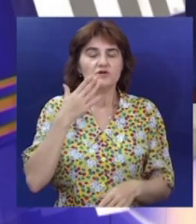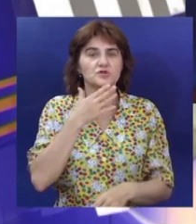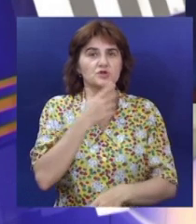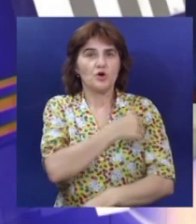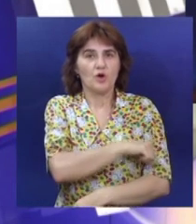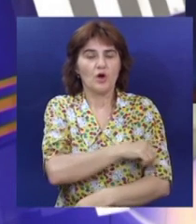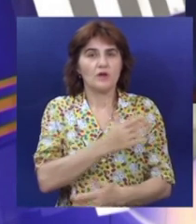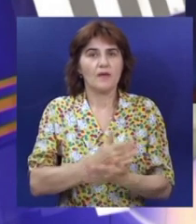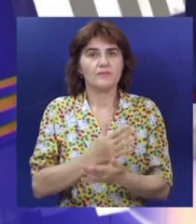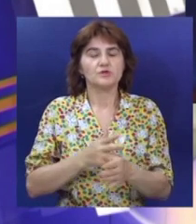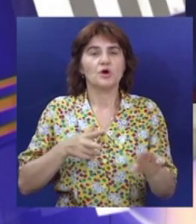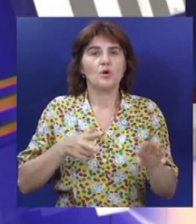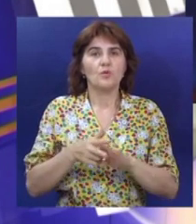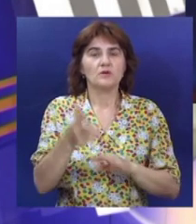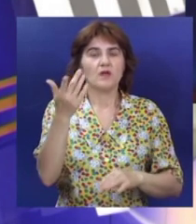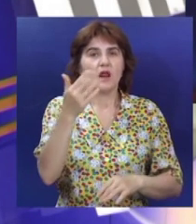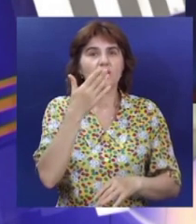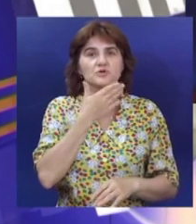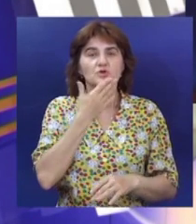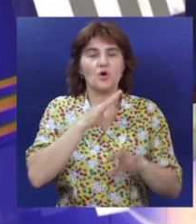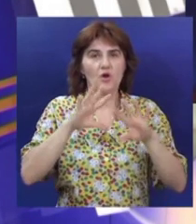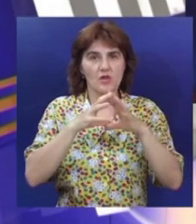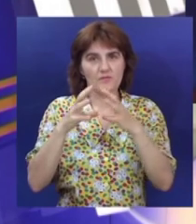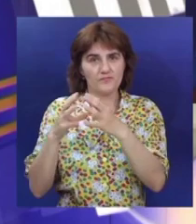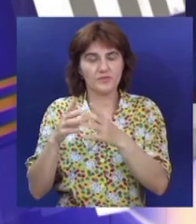Ove školske godine bit će ukinuto nekoliko odeljenja u